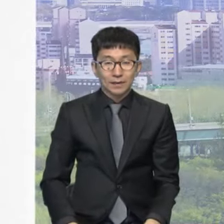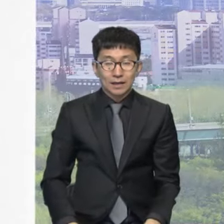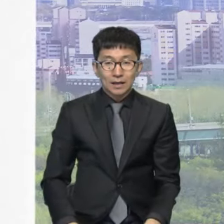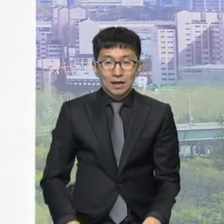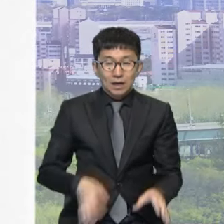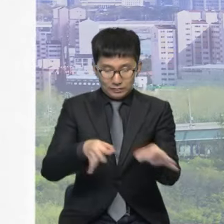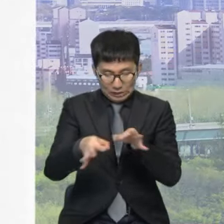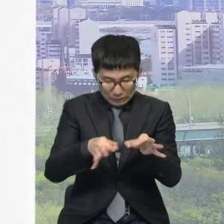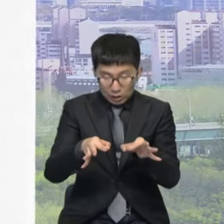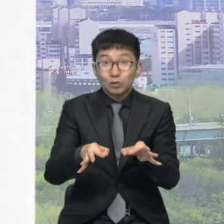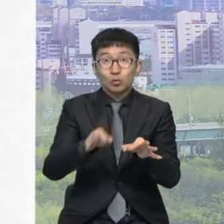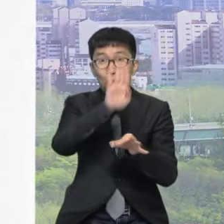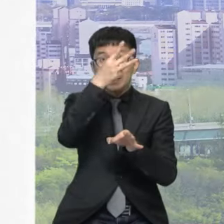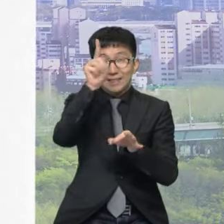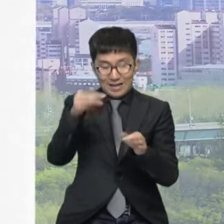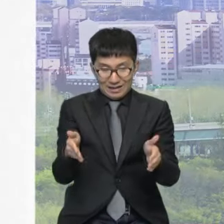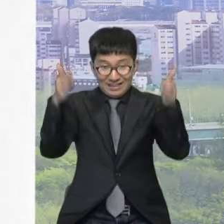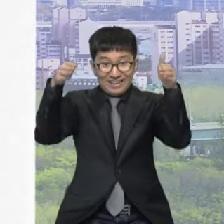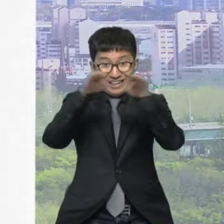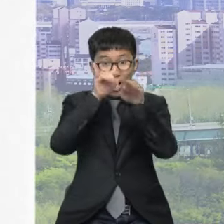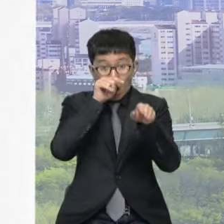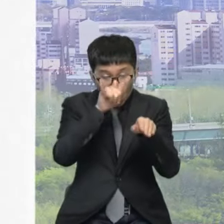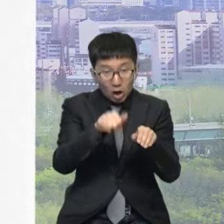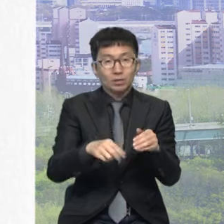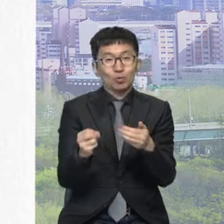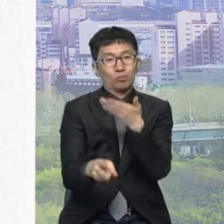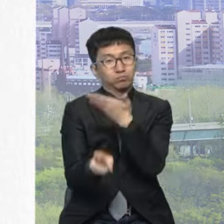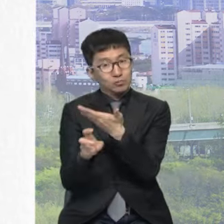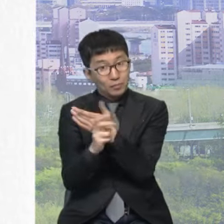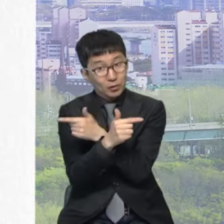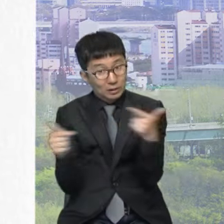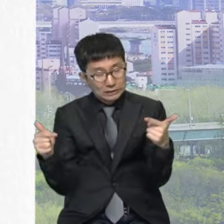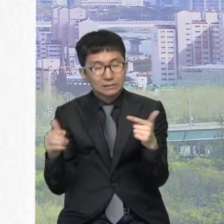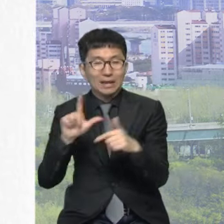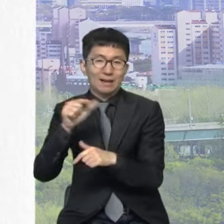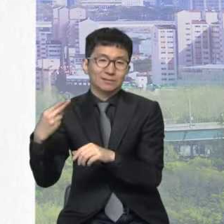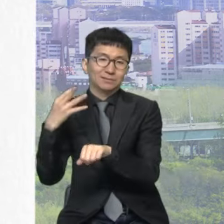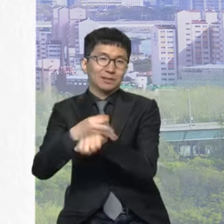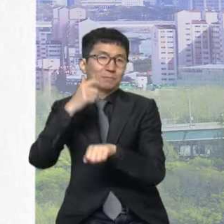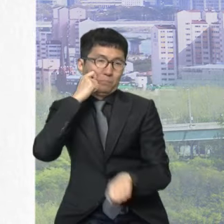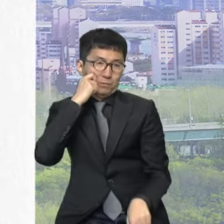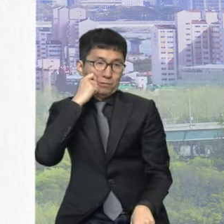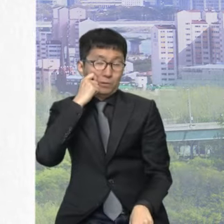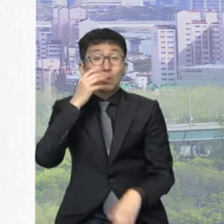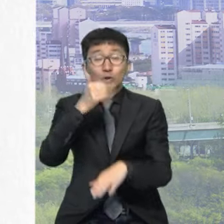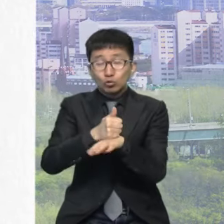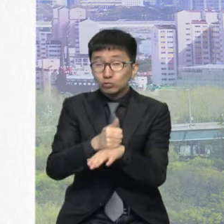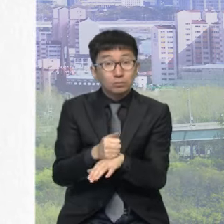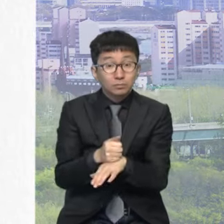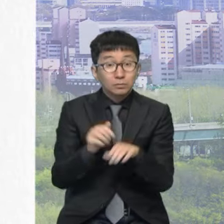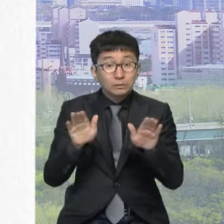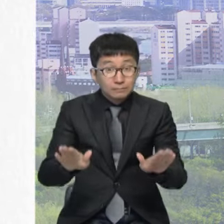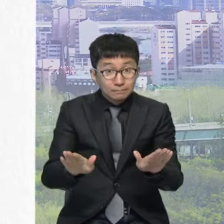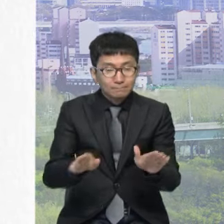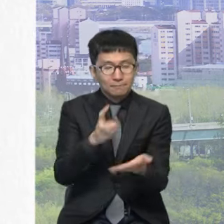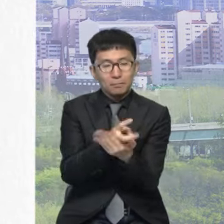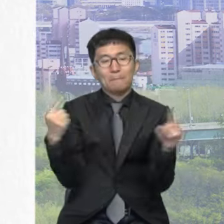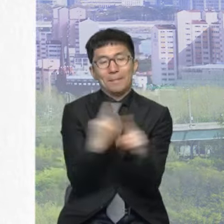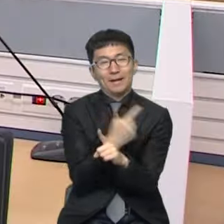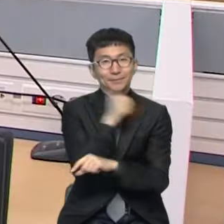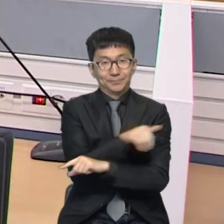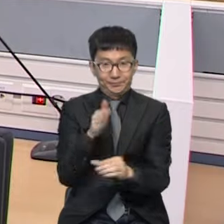건축물과 신탁사기 피해 주택 등은 LH가 사들일 수 없어 사각지대로 남아있었는데 이 요건도